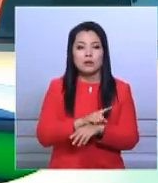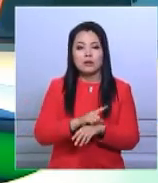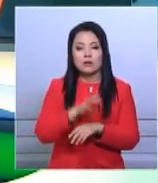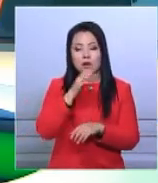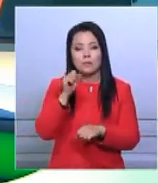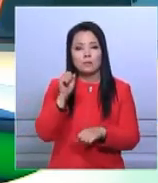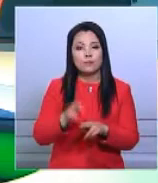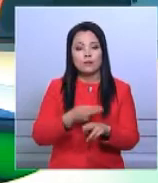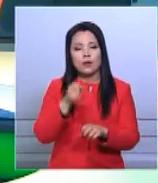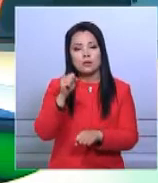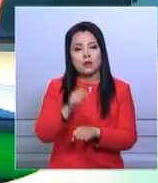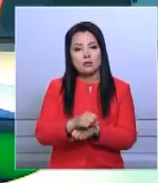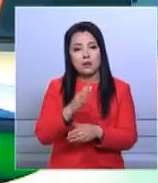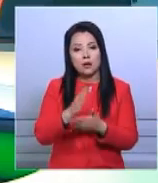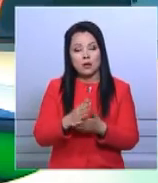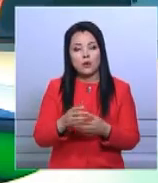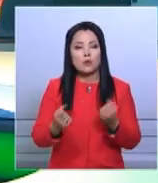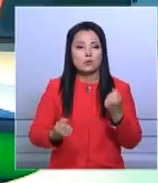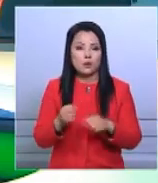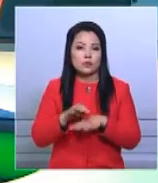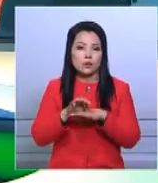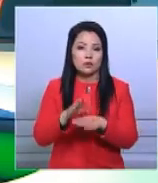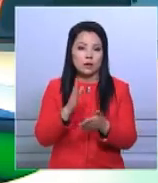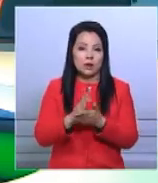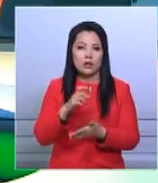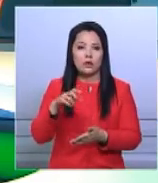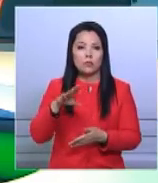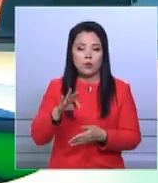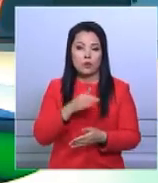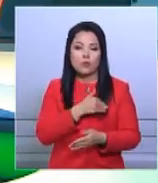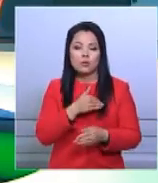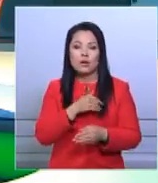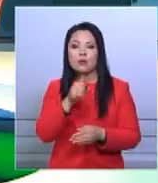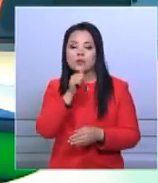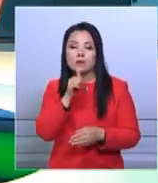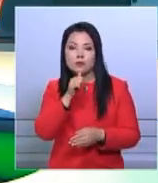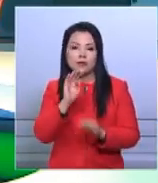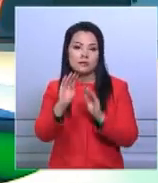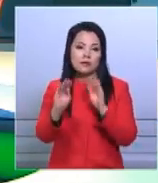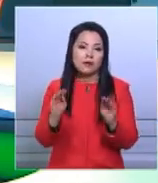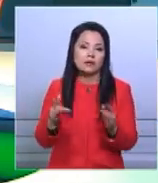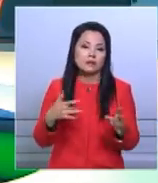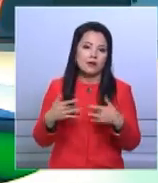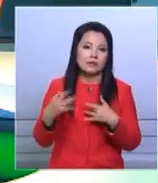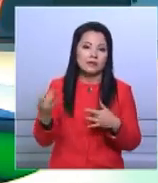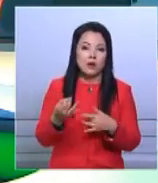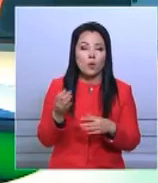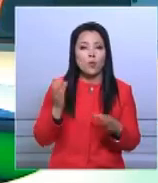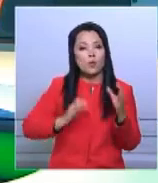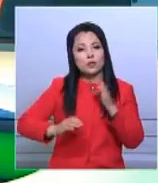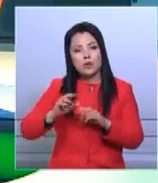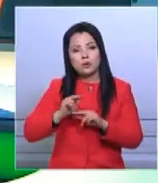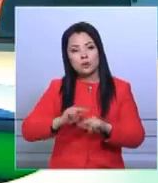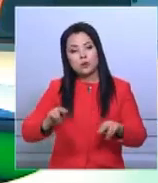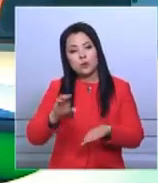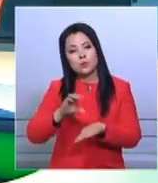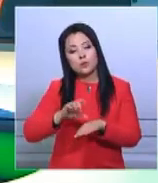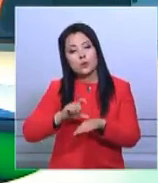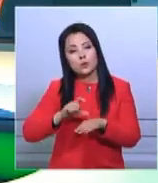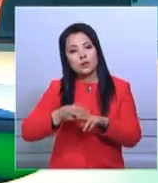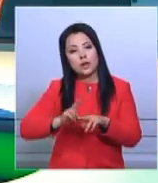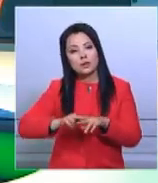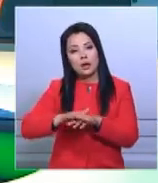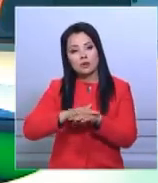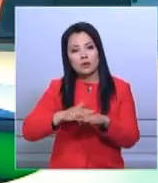жүре алады. Өнер тапқыштың туындысын тіпті экспоға жер көрмек. Халықаралық қазақ түрік университетінде сабақ беретін ұстазын